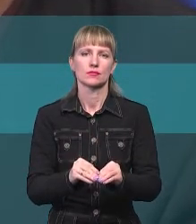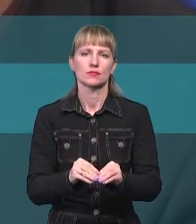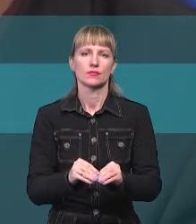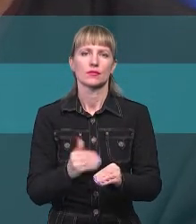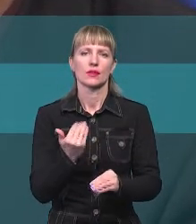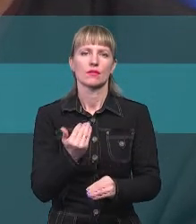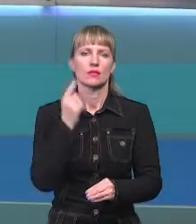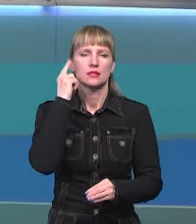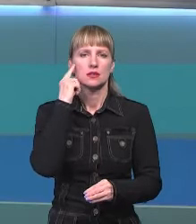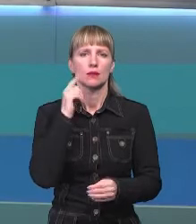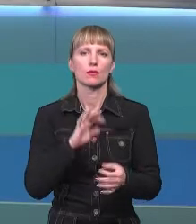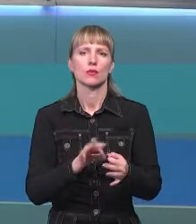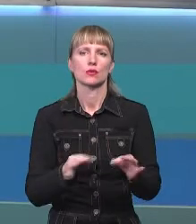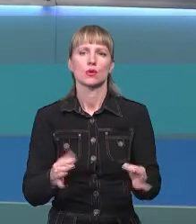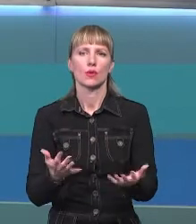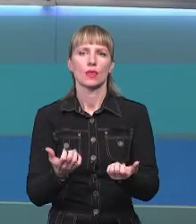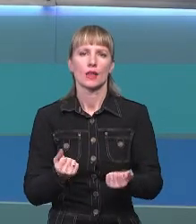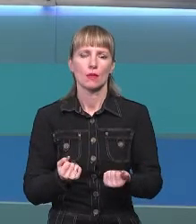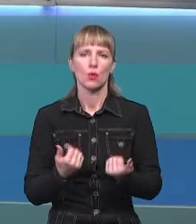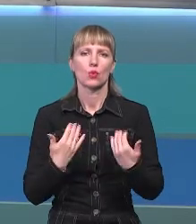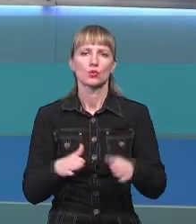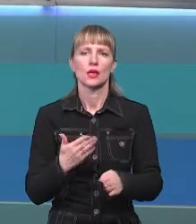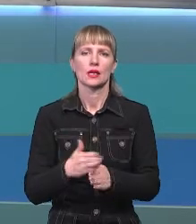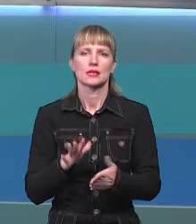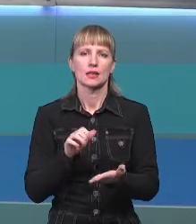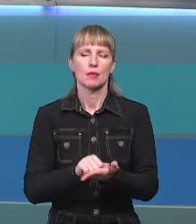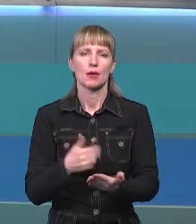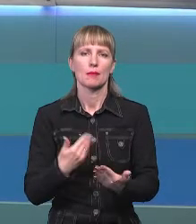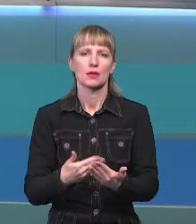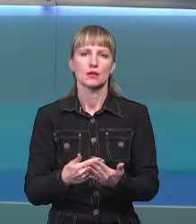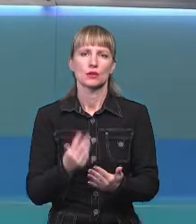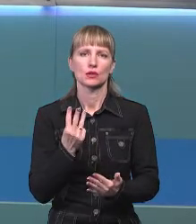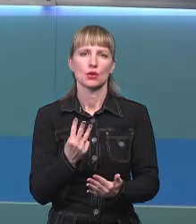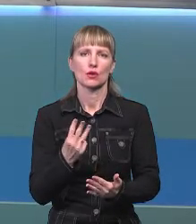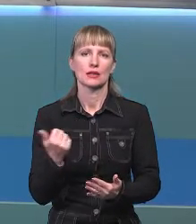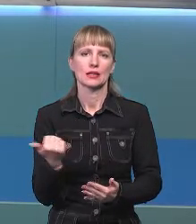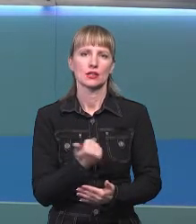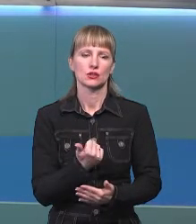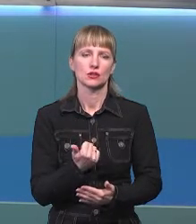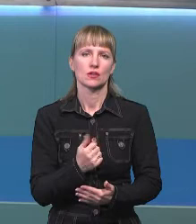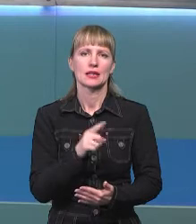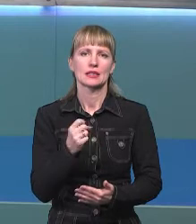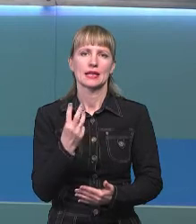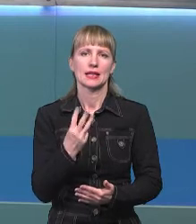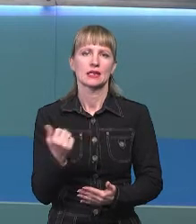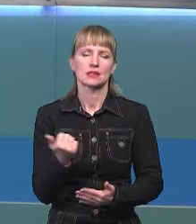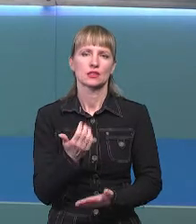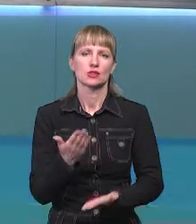Ви знаєте, процедура отримання вже кредиту займає близько 3 тижнів. За 3 тижні,